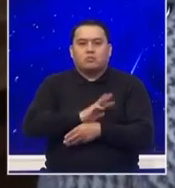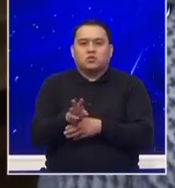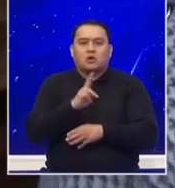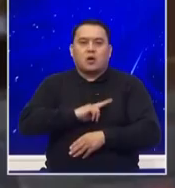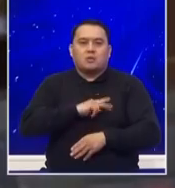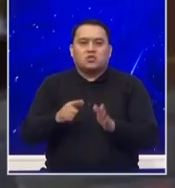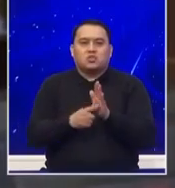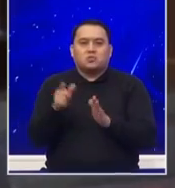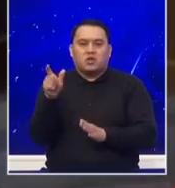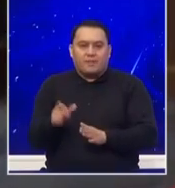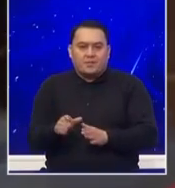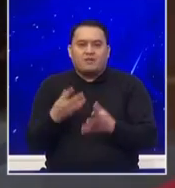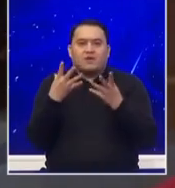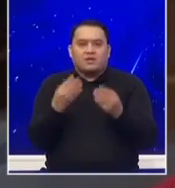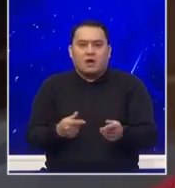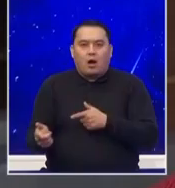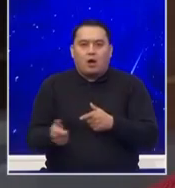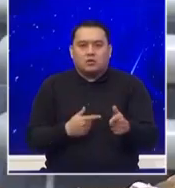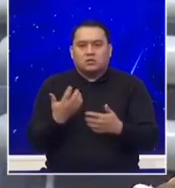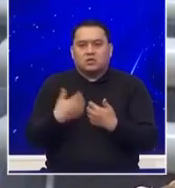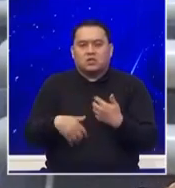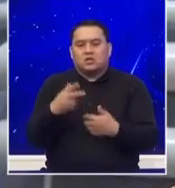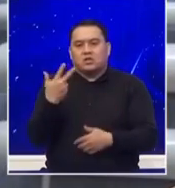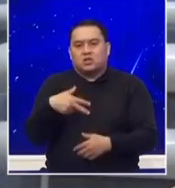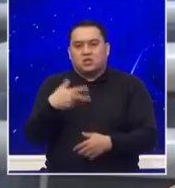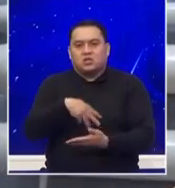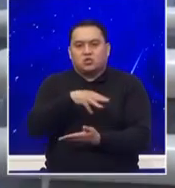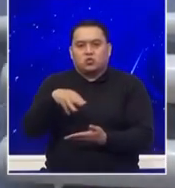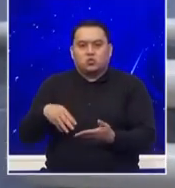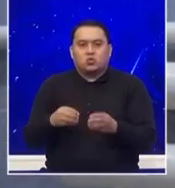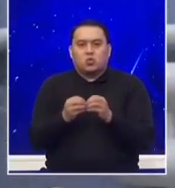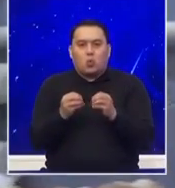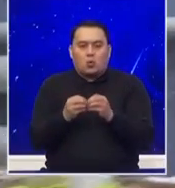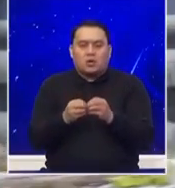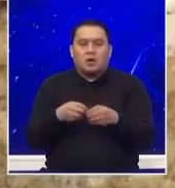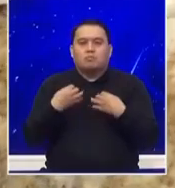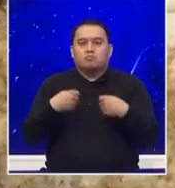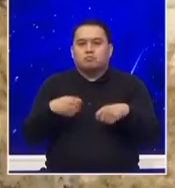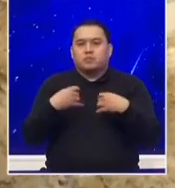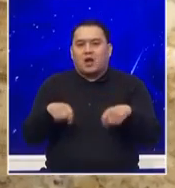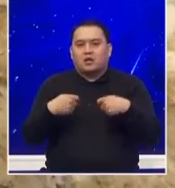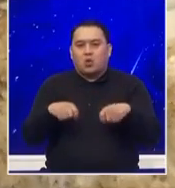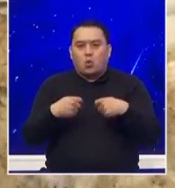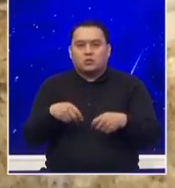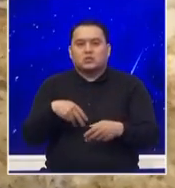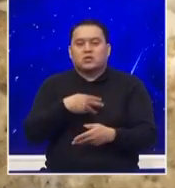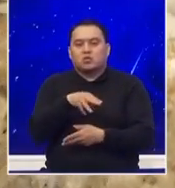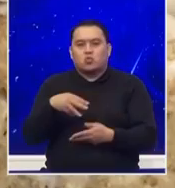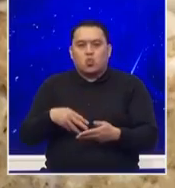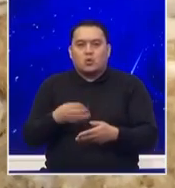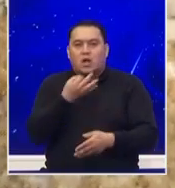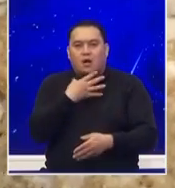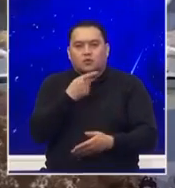работой 7 человек. В день здесь готовится в среднем по 30 тортов 10 видов. Яйцо – практически основной ингредиент